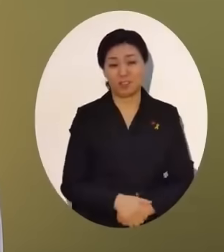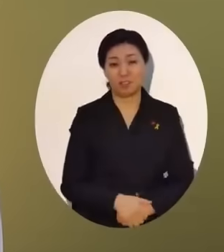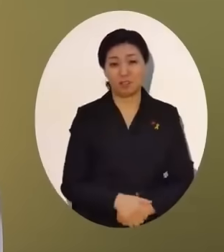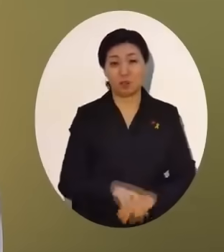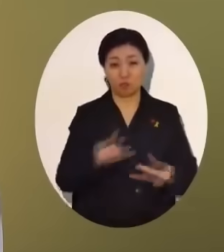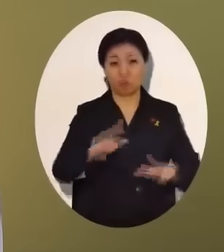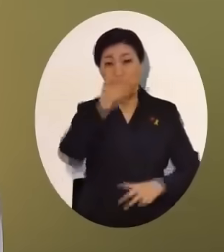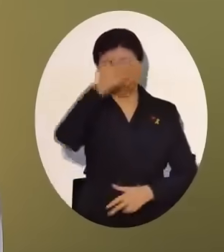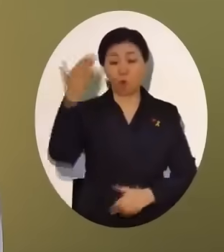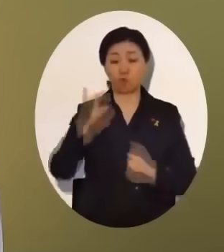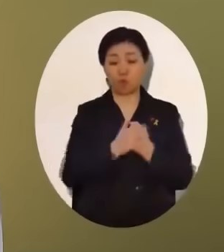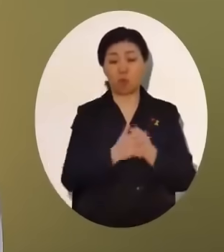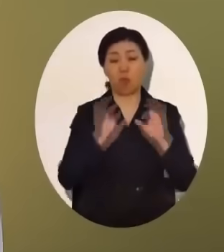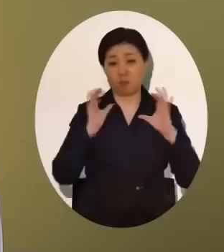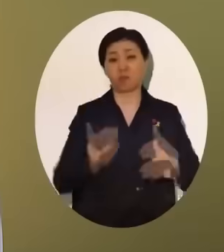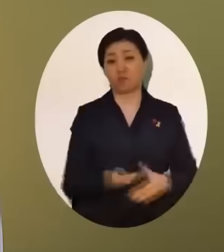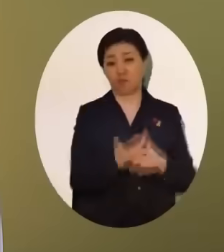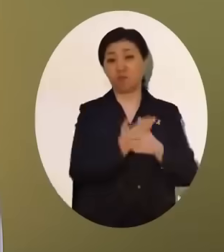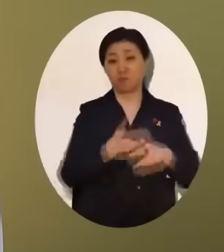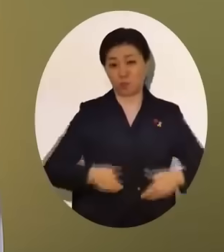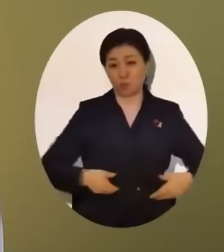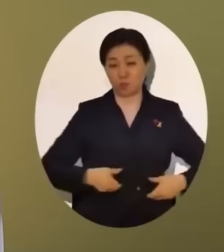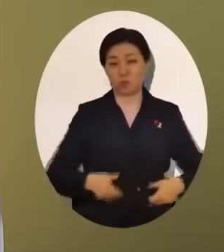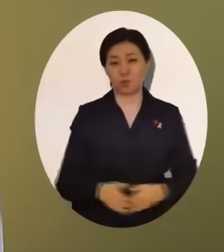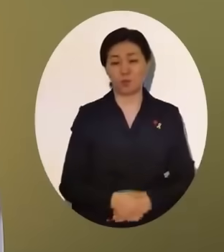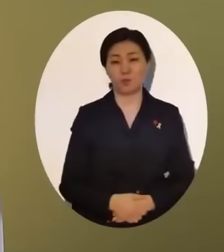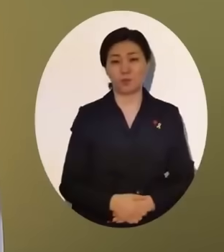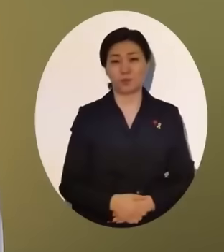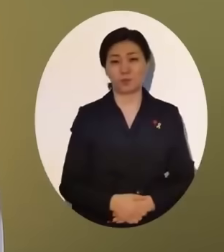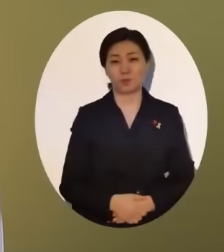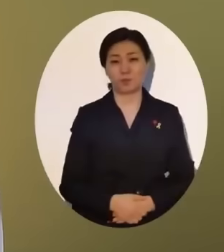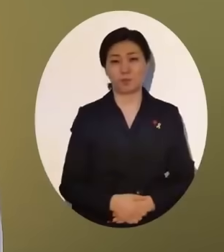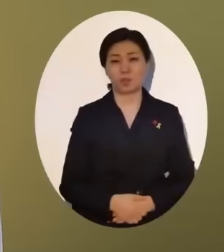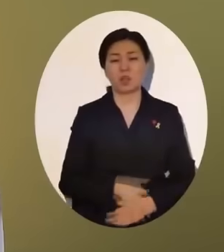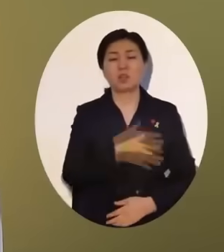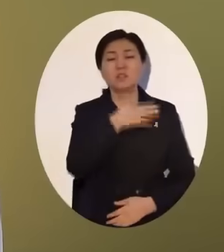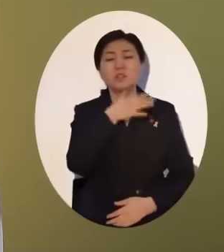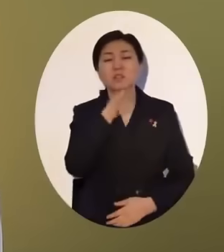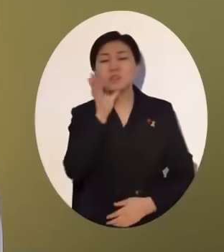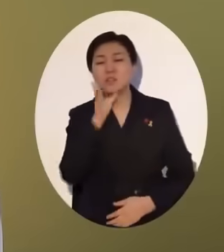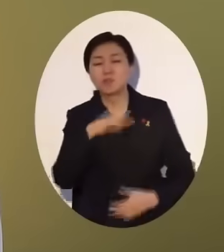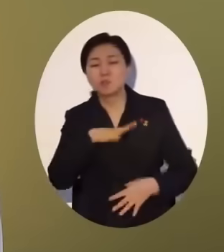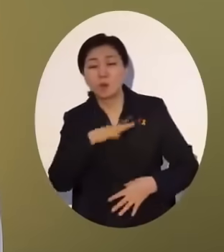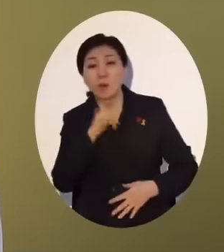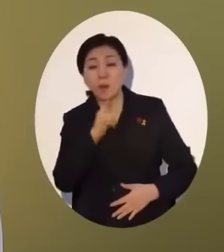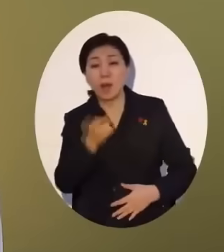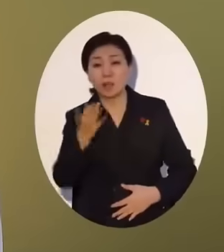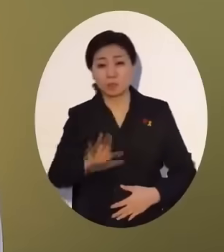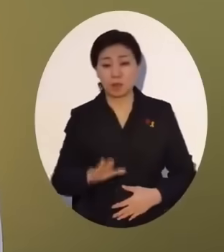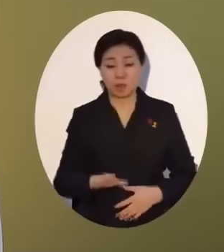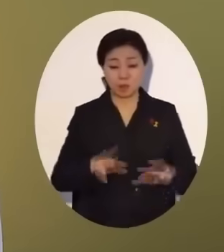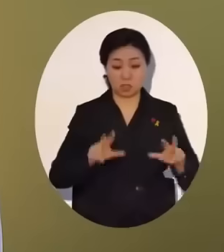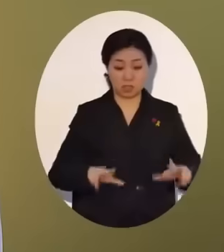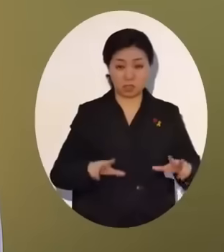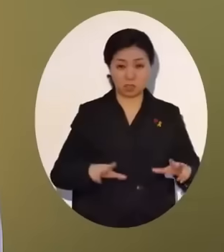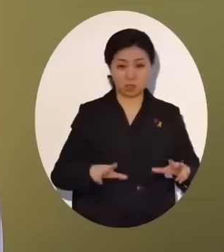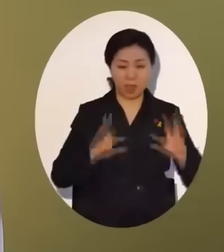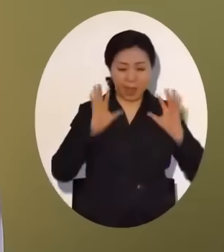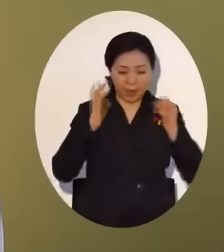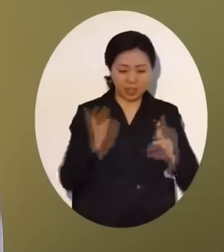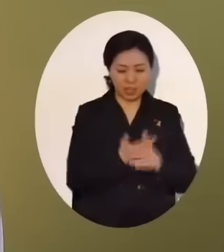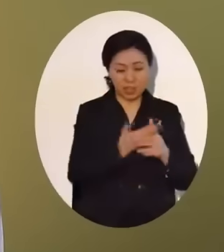자기는 젊으니까 지금 애를 키우지. 그 자기는 너무 겁난데도 지금 젊으니까 애 키우는 힘드는 게 있는